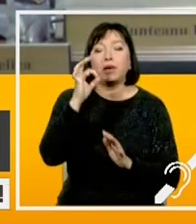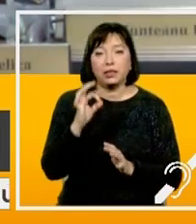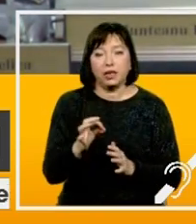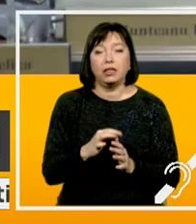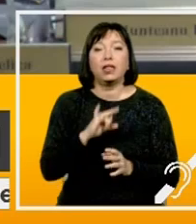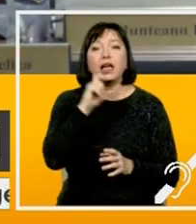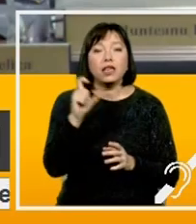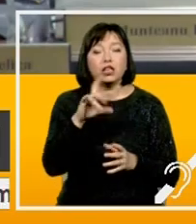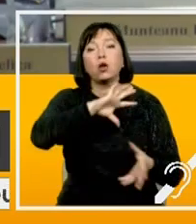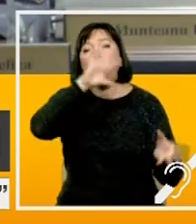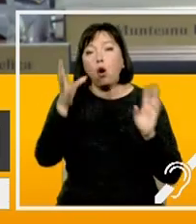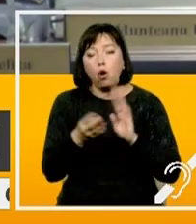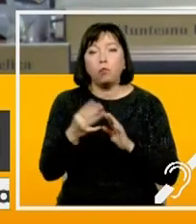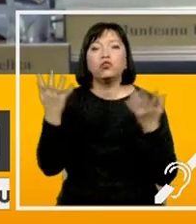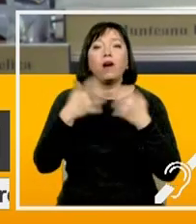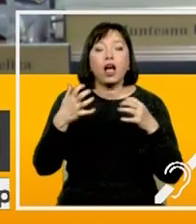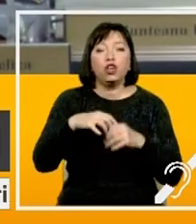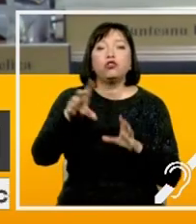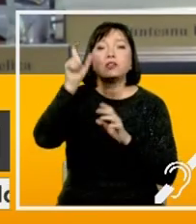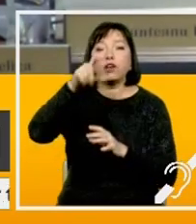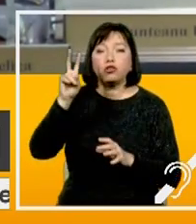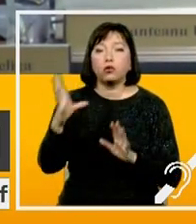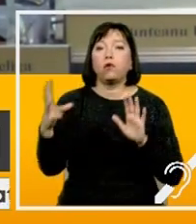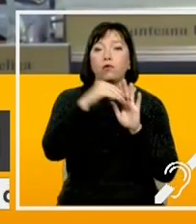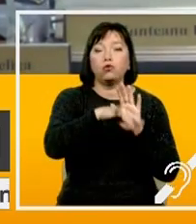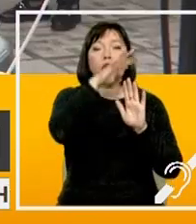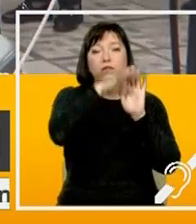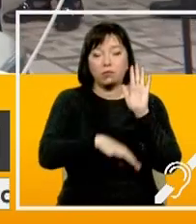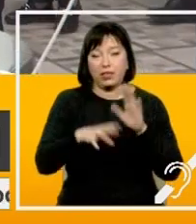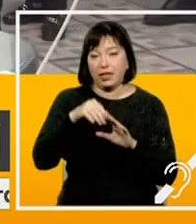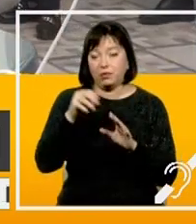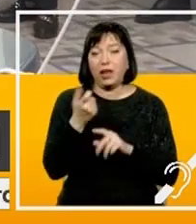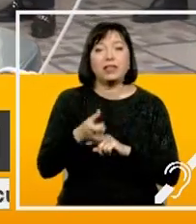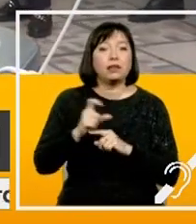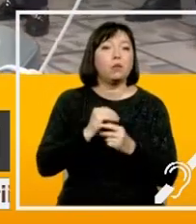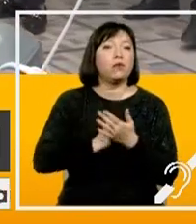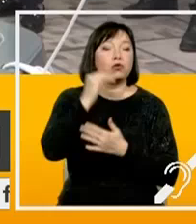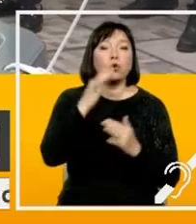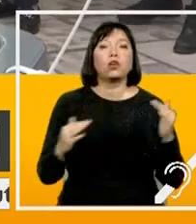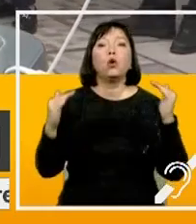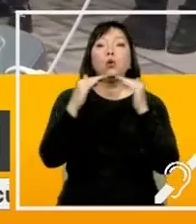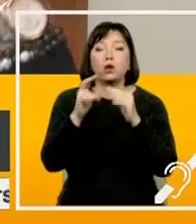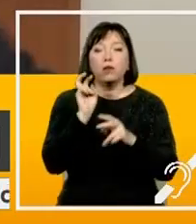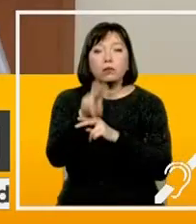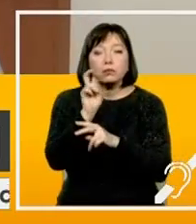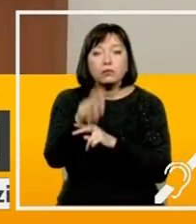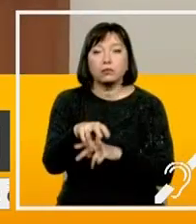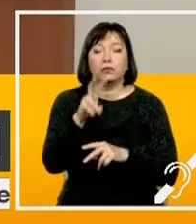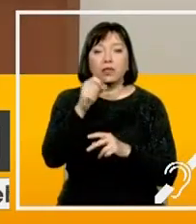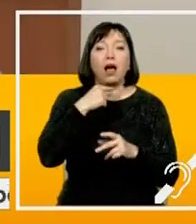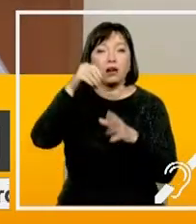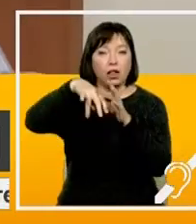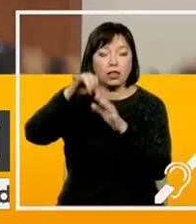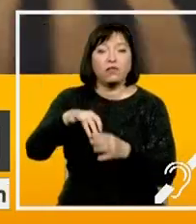58.67% din numărul alegătorilor incluși în listele electorale. Cea mai înaltă rată de prezență în țară